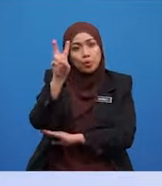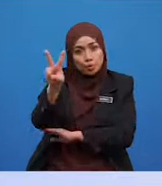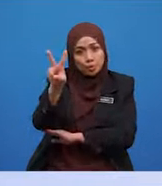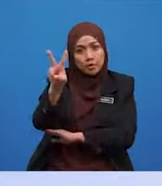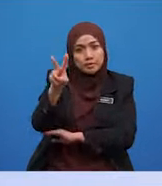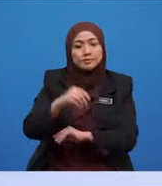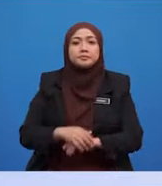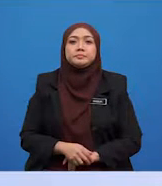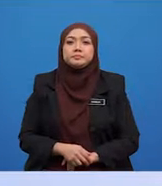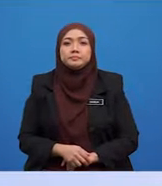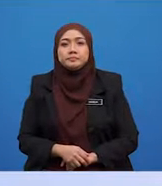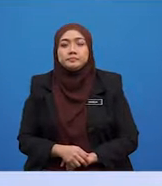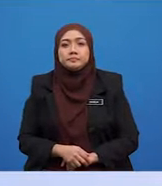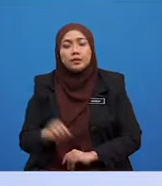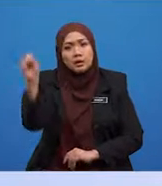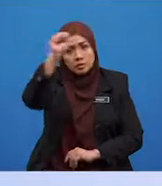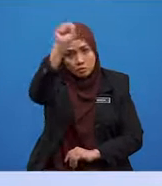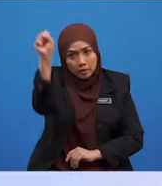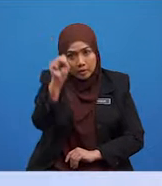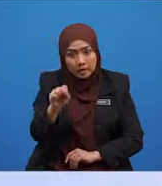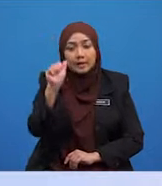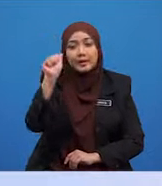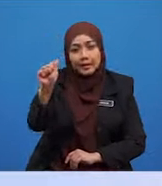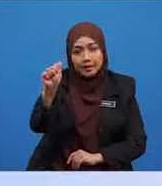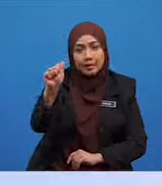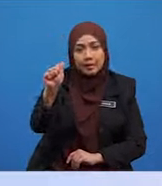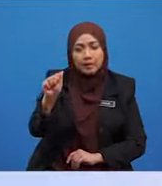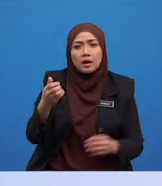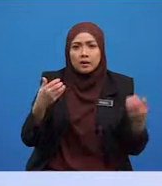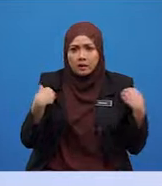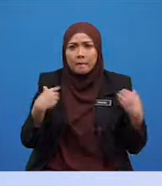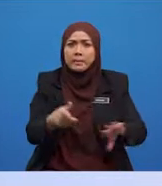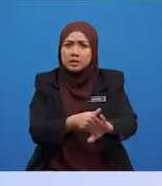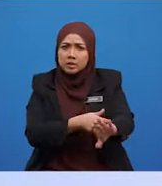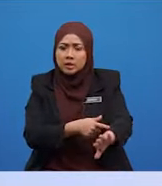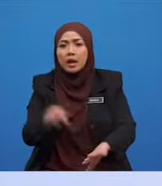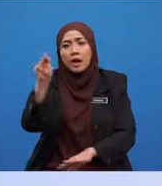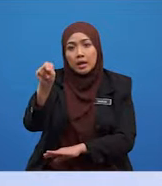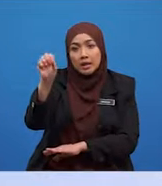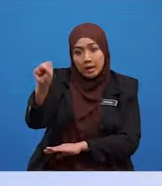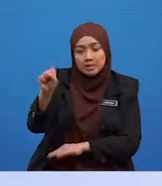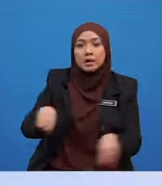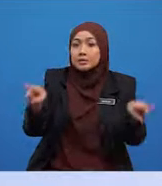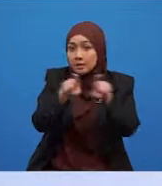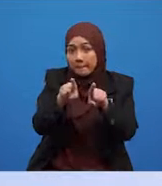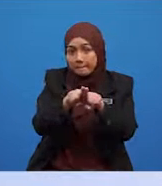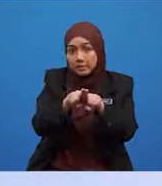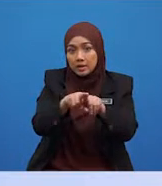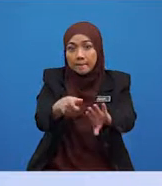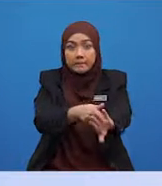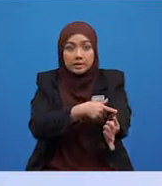jika jejari bulatan ialah 10 cm dan OS sama dengan 8